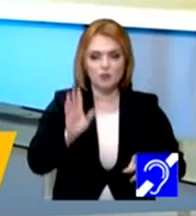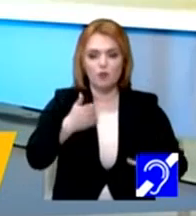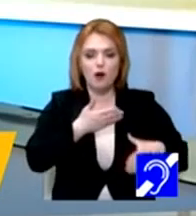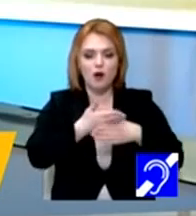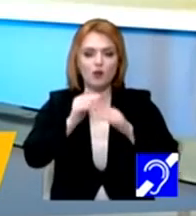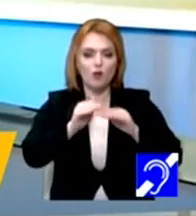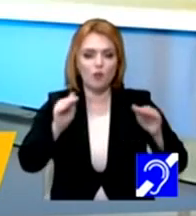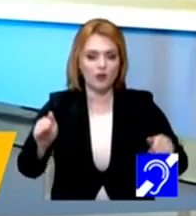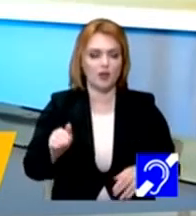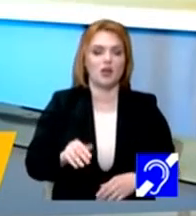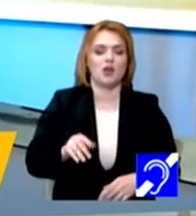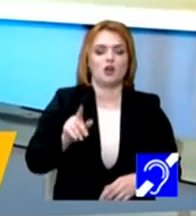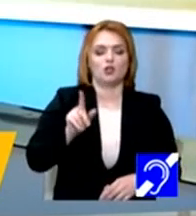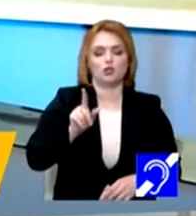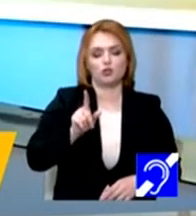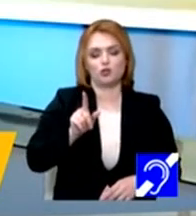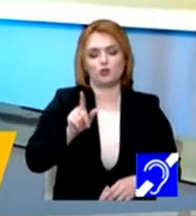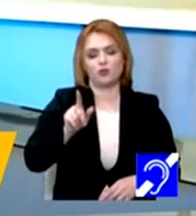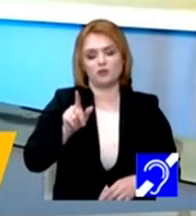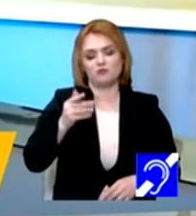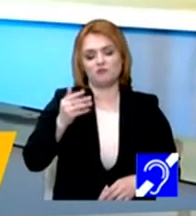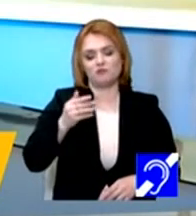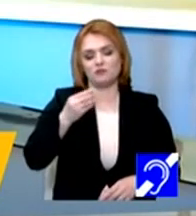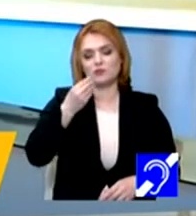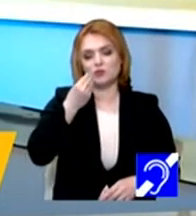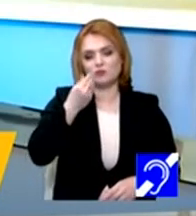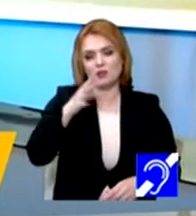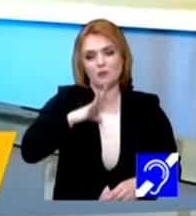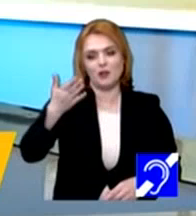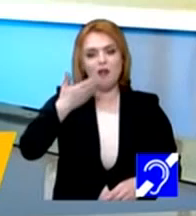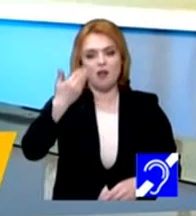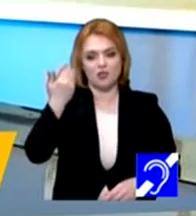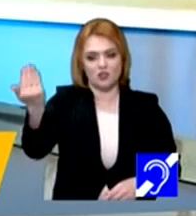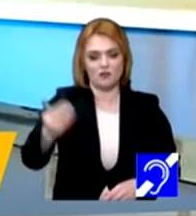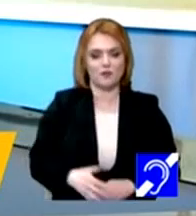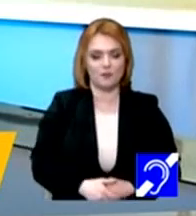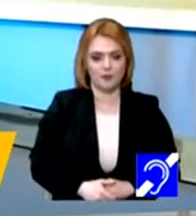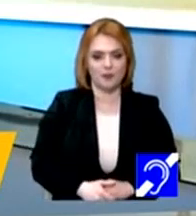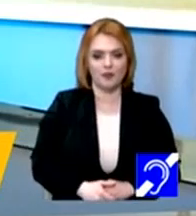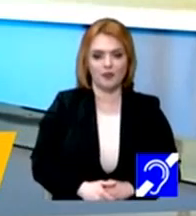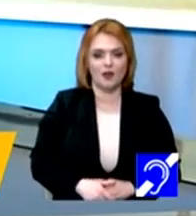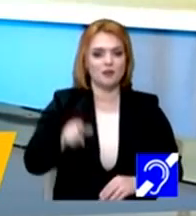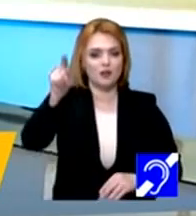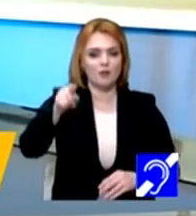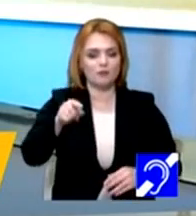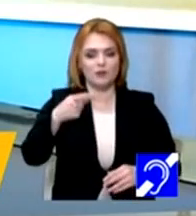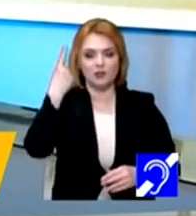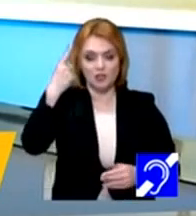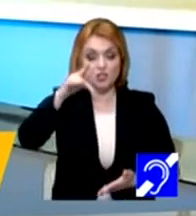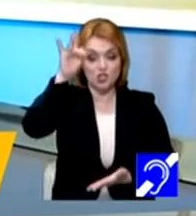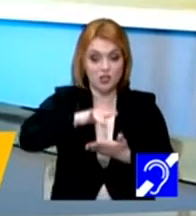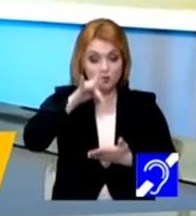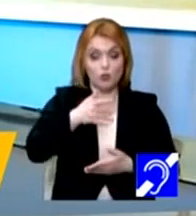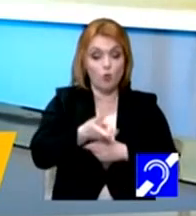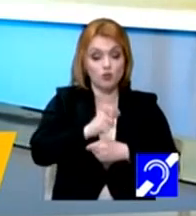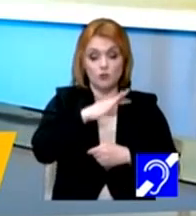să-și depășească condiția și limitele impuse de afecțiunile lor. Concentrarea unei game largi de servicii într-o singură instituție este